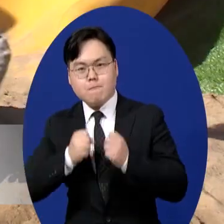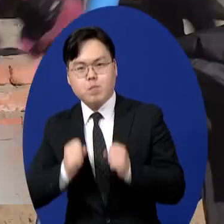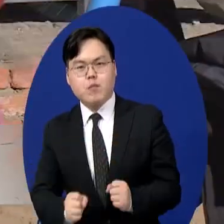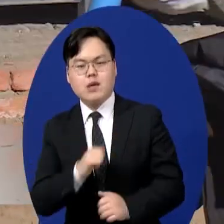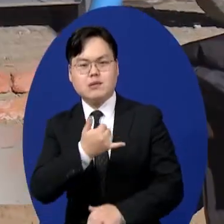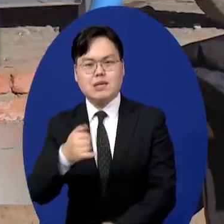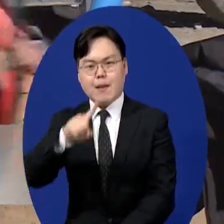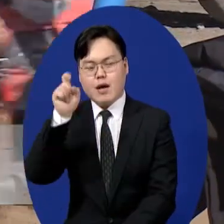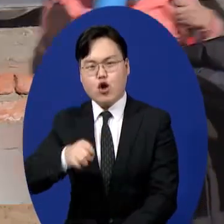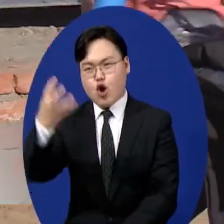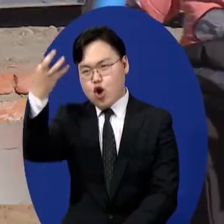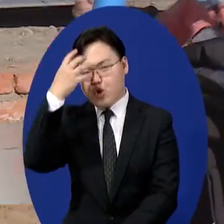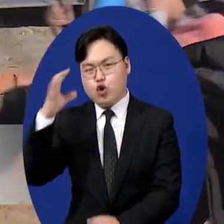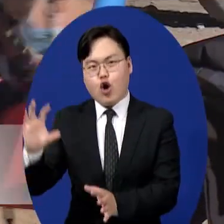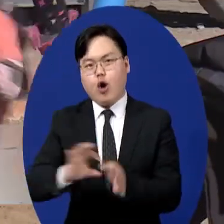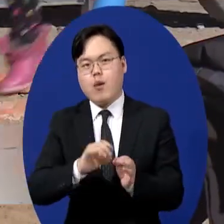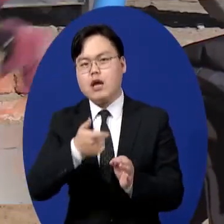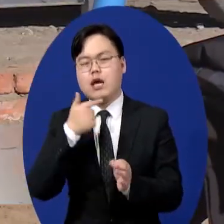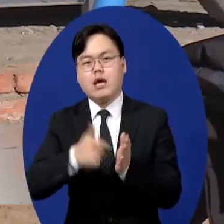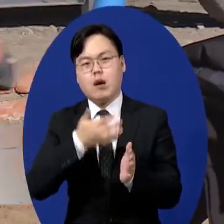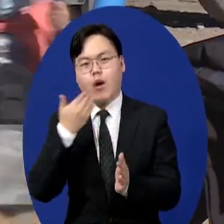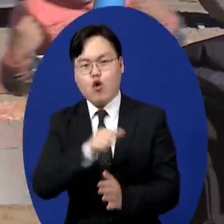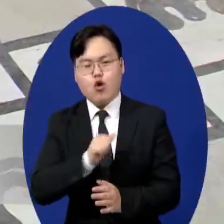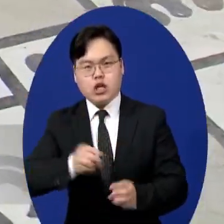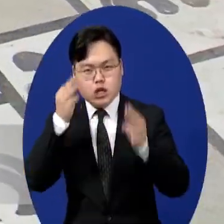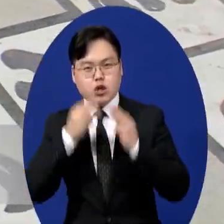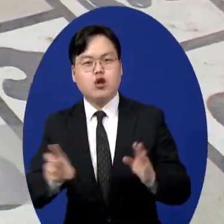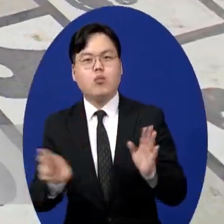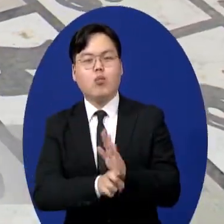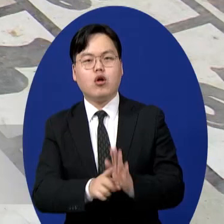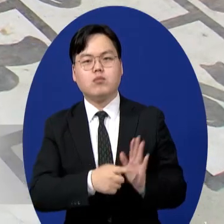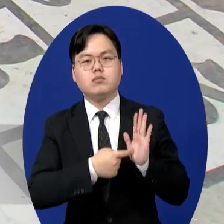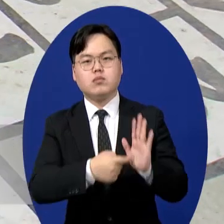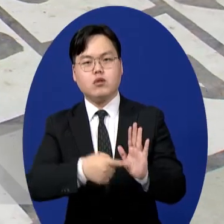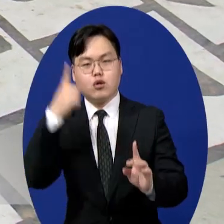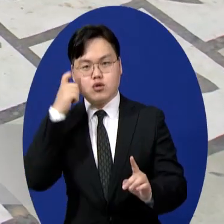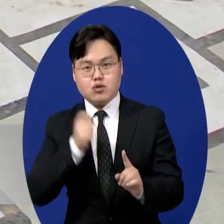асуудлыг төрийн оролцоогүйгээр шийдэж болдог гэдгийг үйлдэлээр харуулж байгаа гэдгийг ярьлаа.